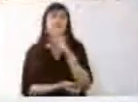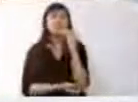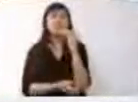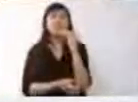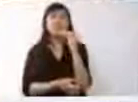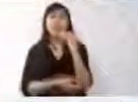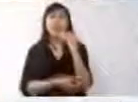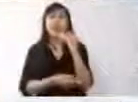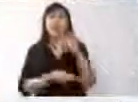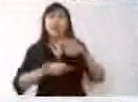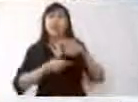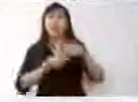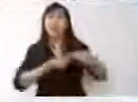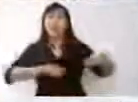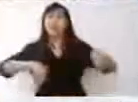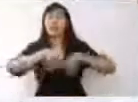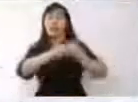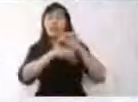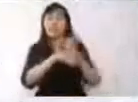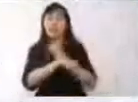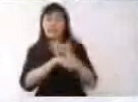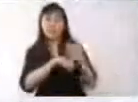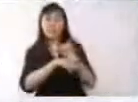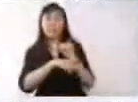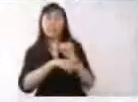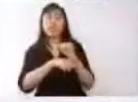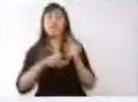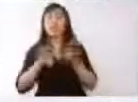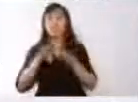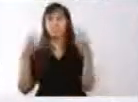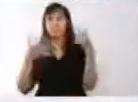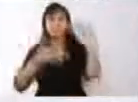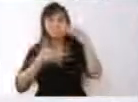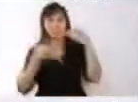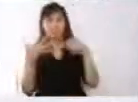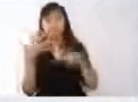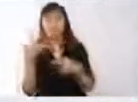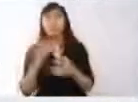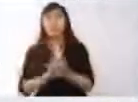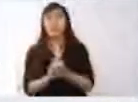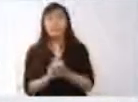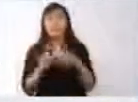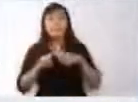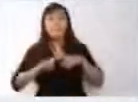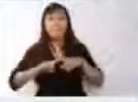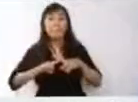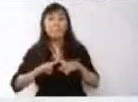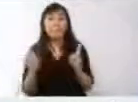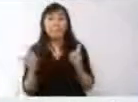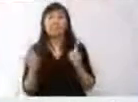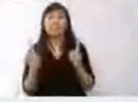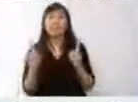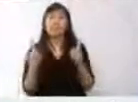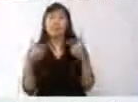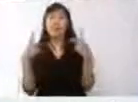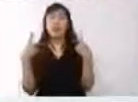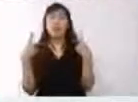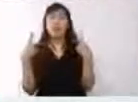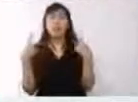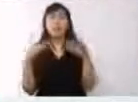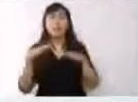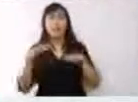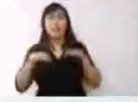kung ilan ang dami ng tao na pumapasok sa consular section po natin para sa protection po ng ating mga aplikante.